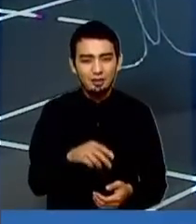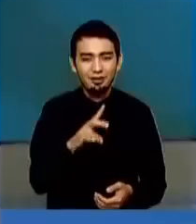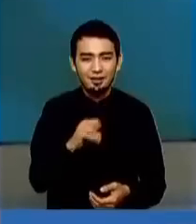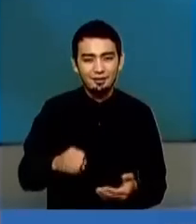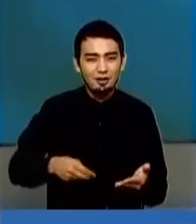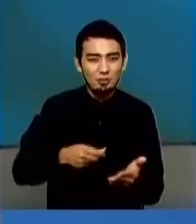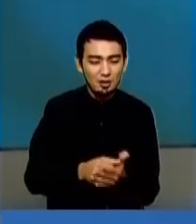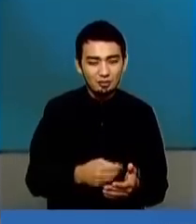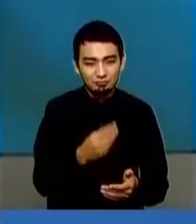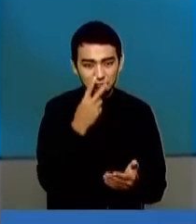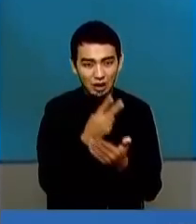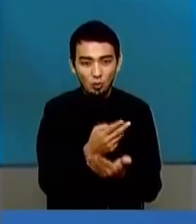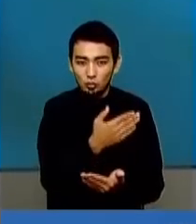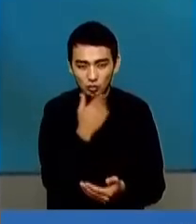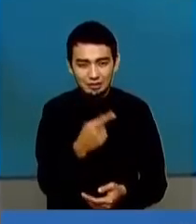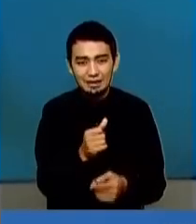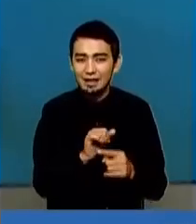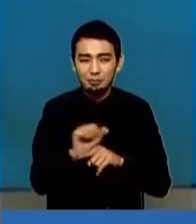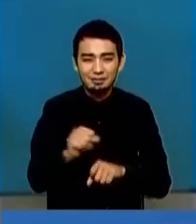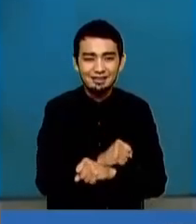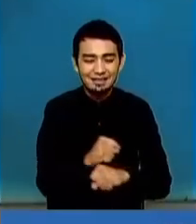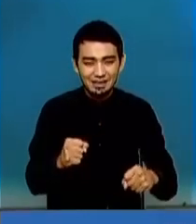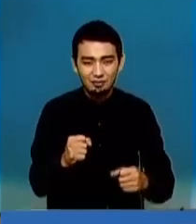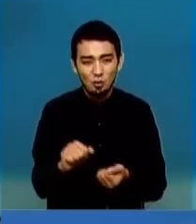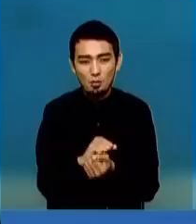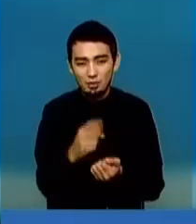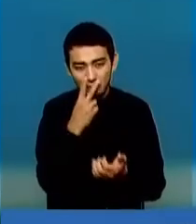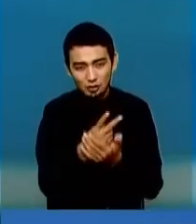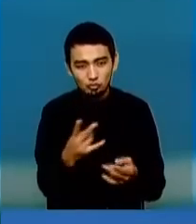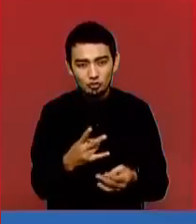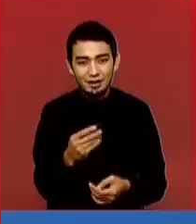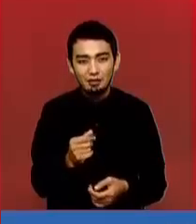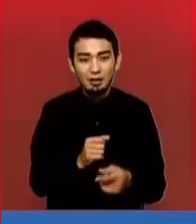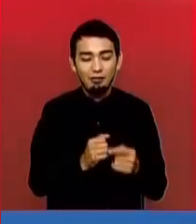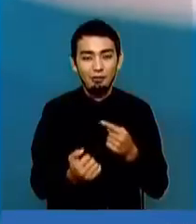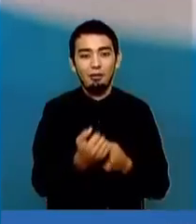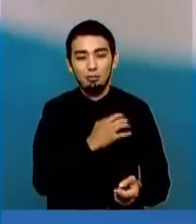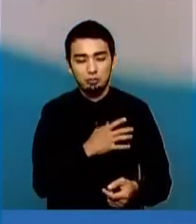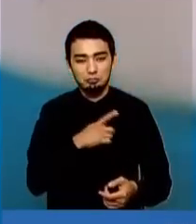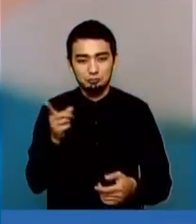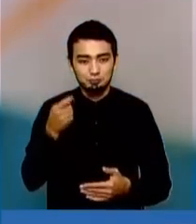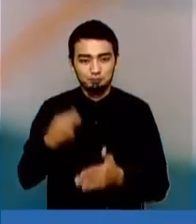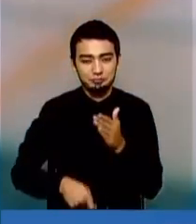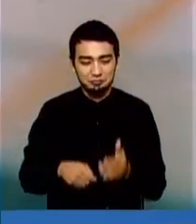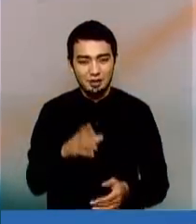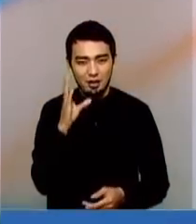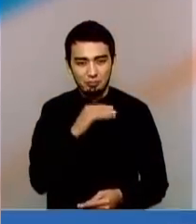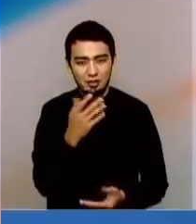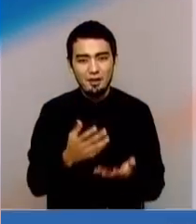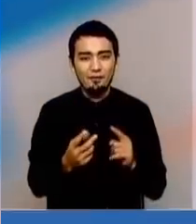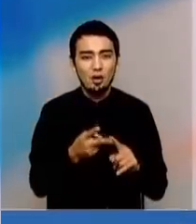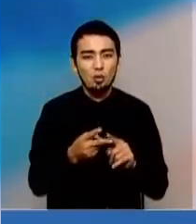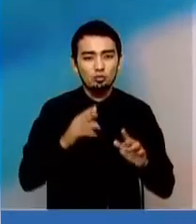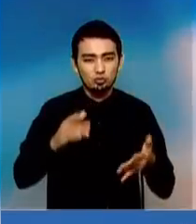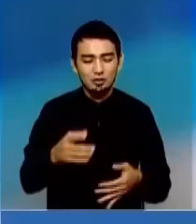не отправляете деньги. А у нас берут деньги, отправляют, после этого они заблокировали. Второй случай, когда приезжают наши граждане